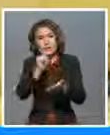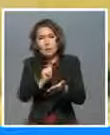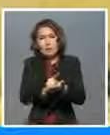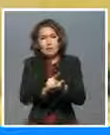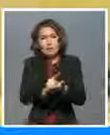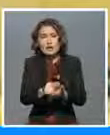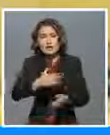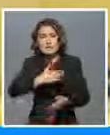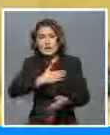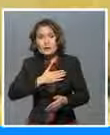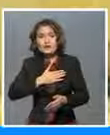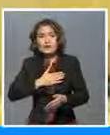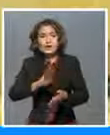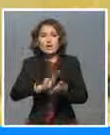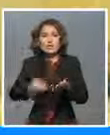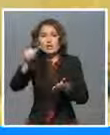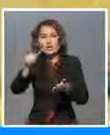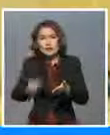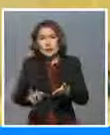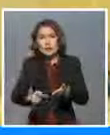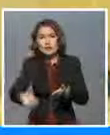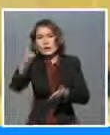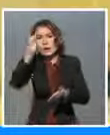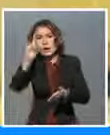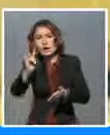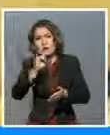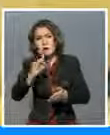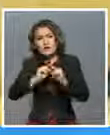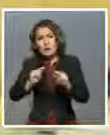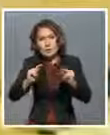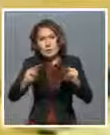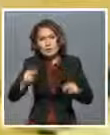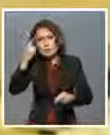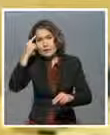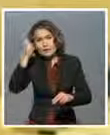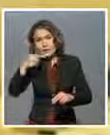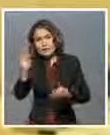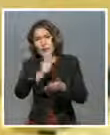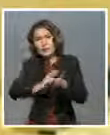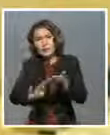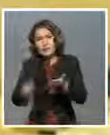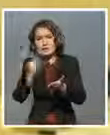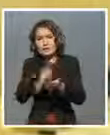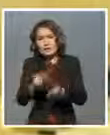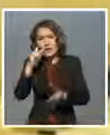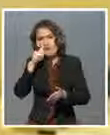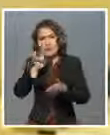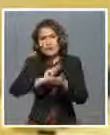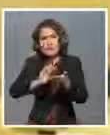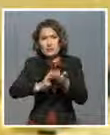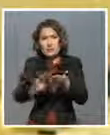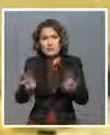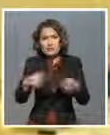болдық. Тіпті журналистер де, тіпті мен филолог адамдардың аузынан естіп қаламын осы өкінішке орай деген сөзіңіз. Қазақ тілі азаматтардың өзінен.